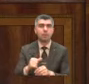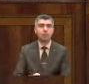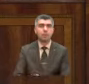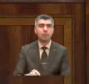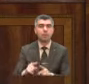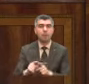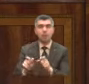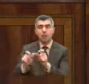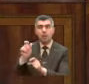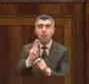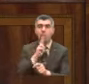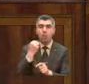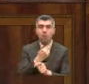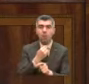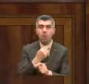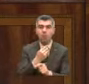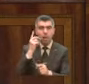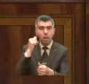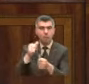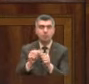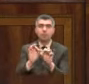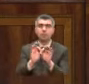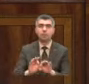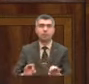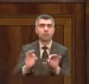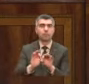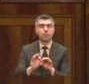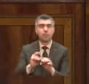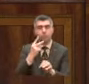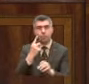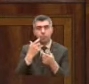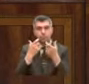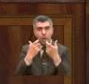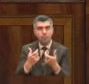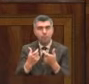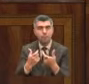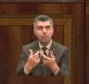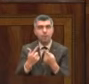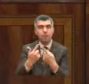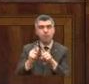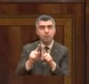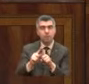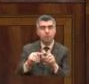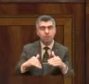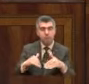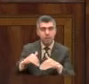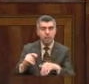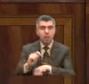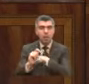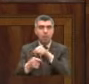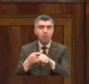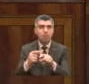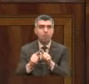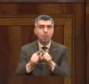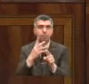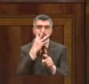عقلية وثقافة الحكومة، لأن المظاهر أمامنا والصور التي نراها في مجالنا الحضري والقروي مقلقة